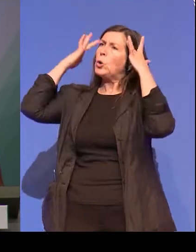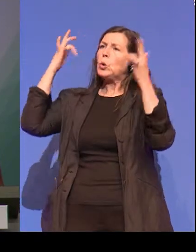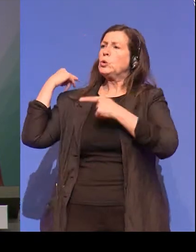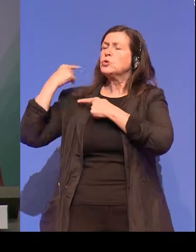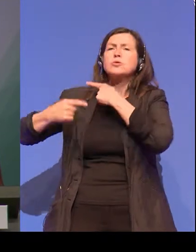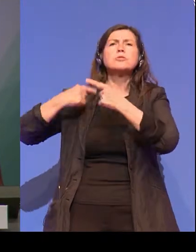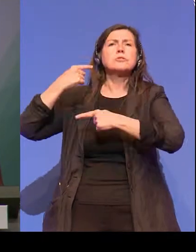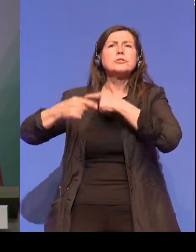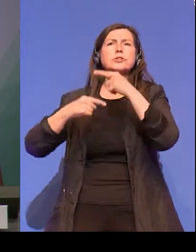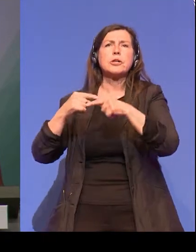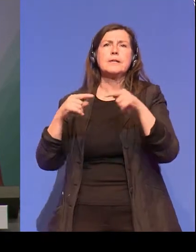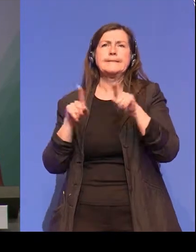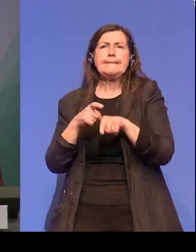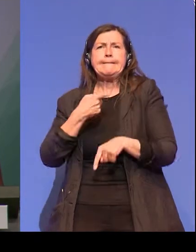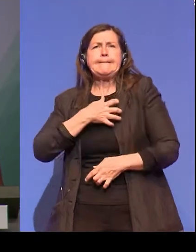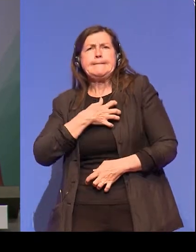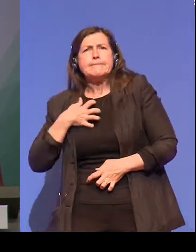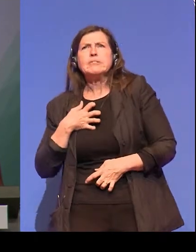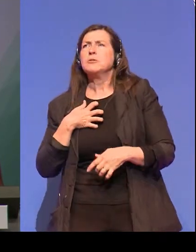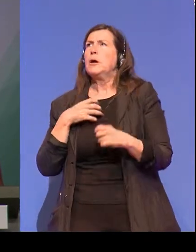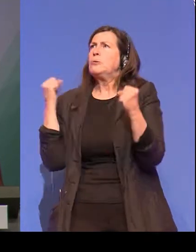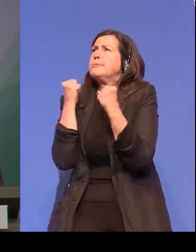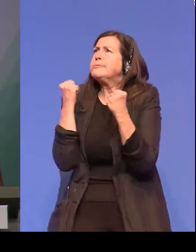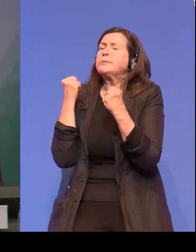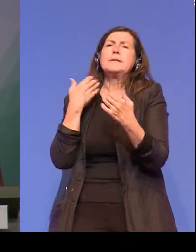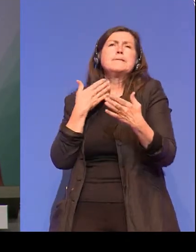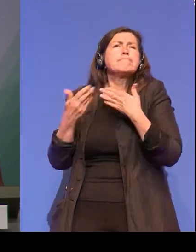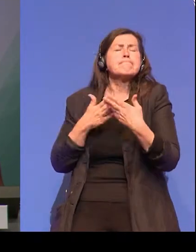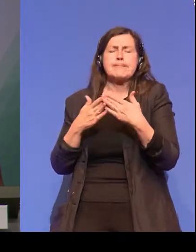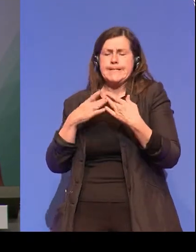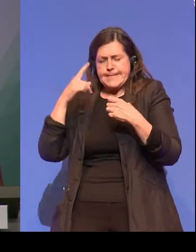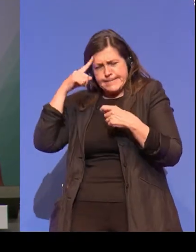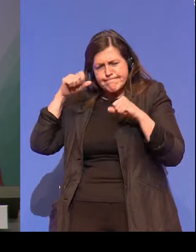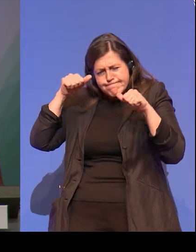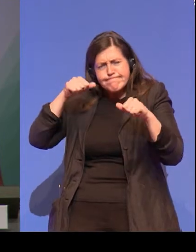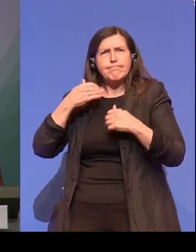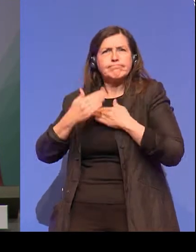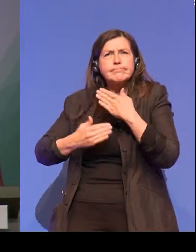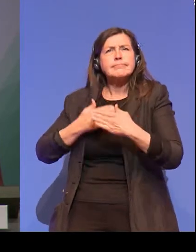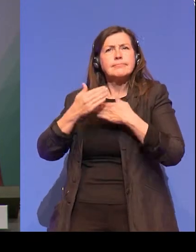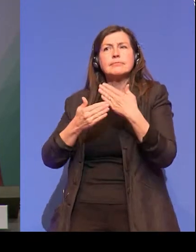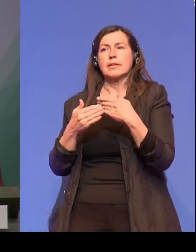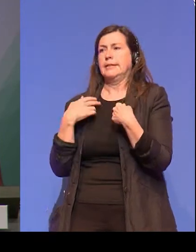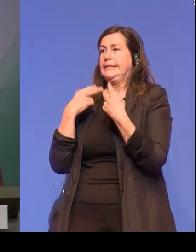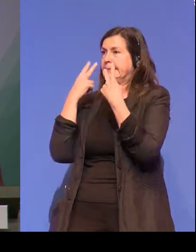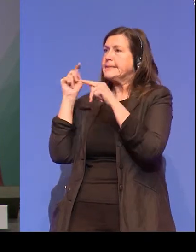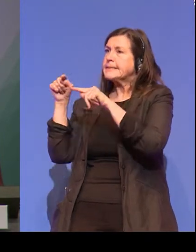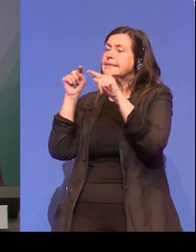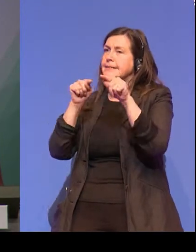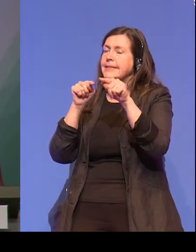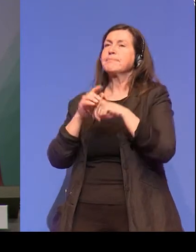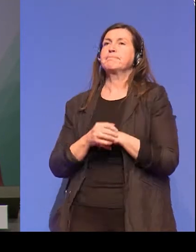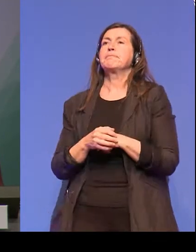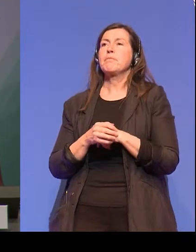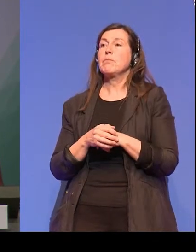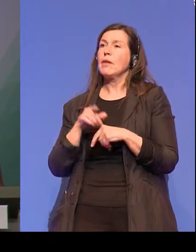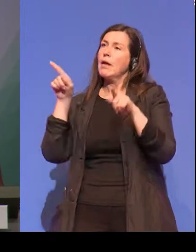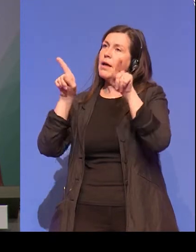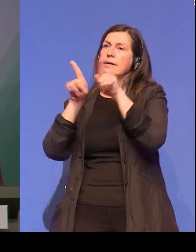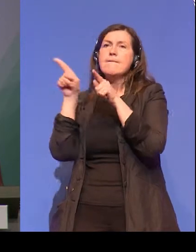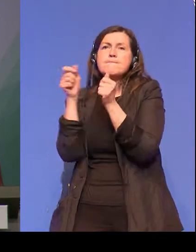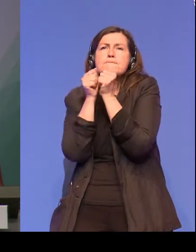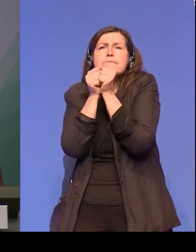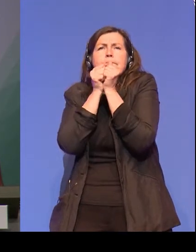investissements. La résilience paye. Elle constitue un devoir face aux générations